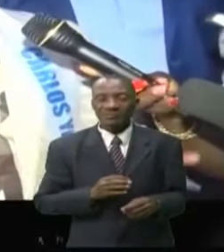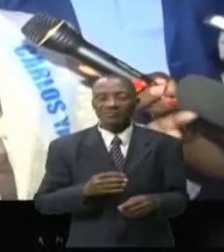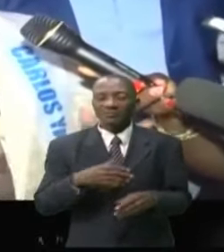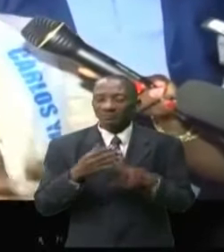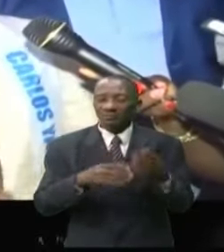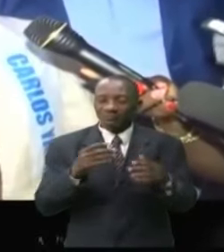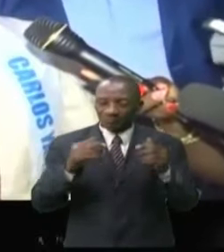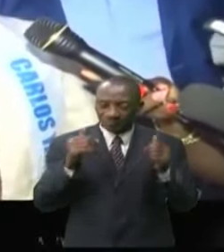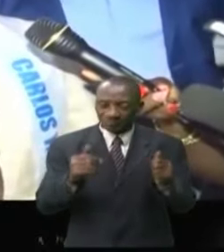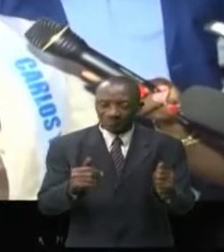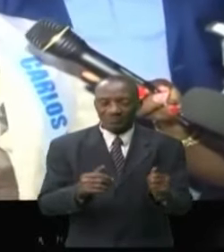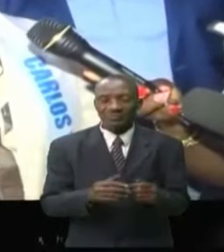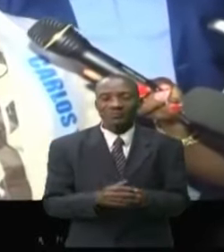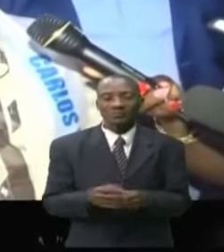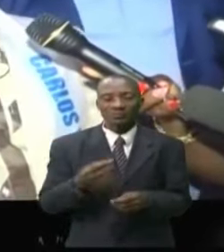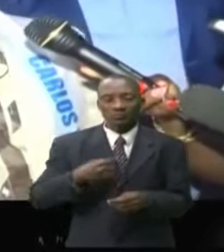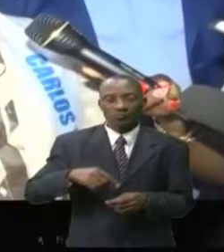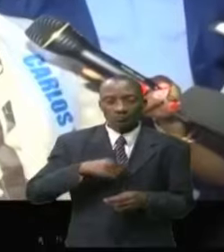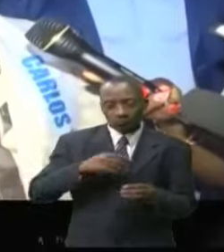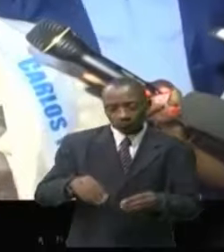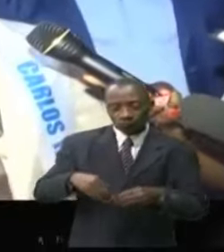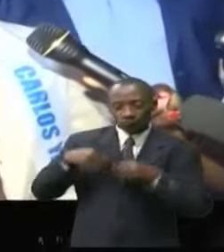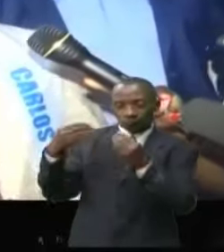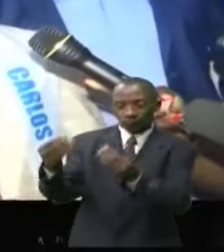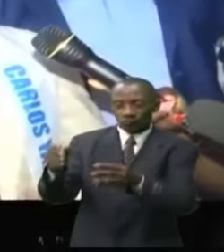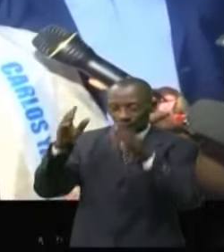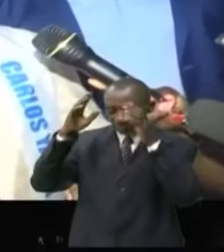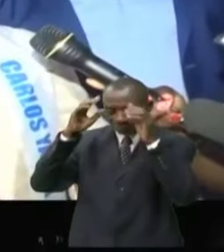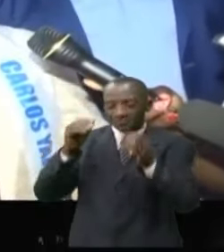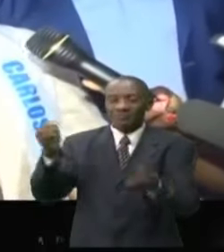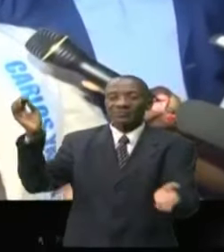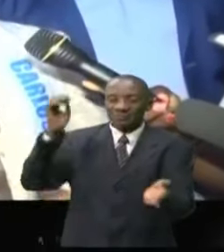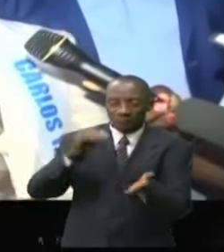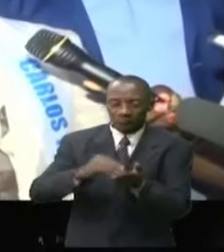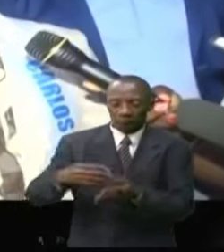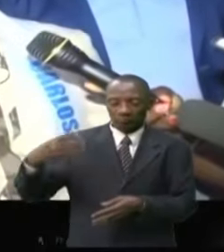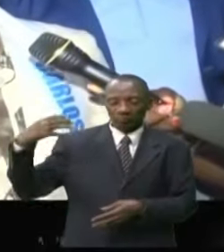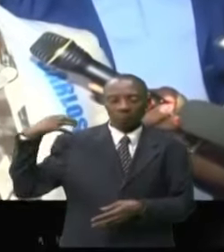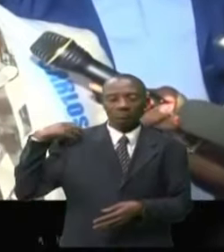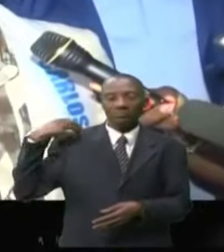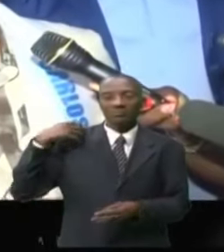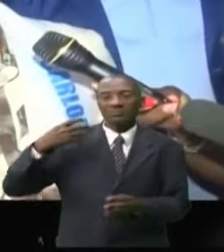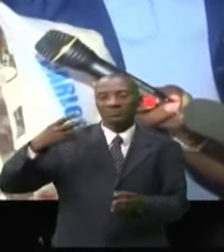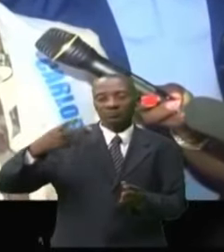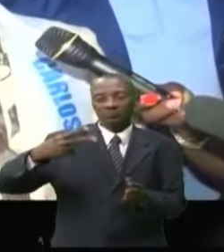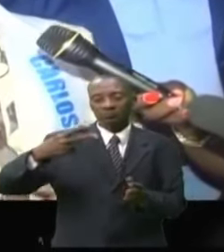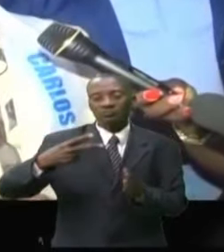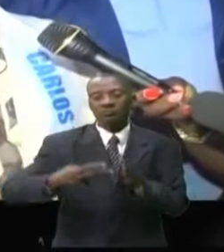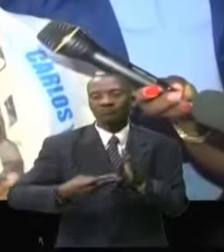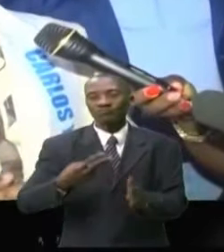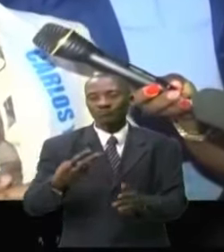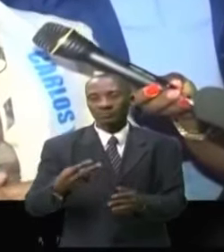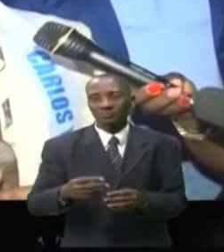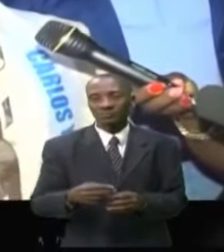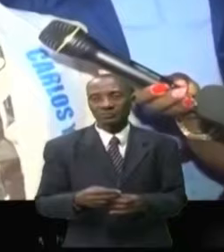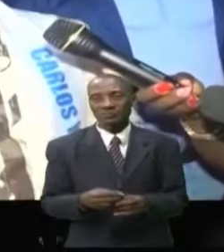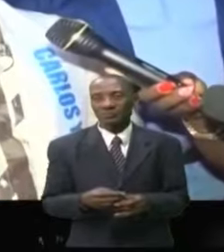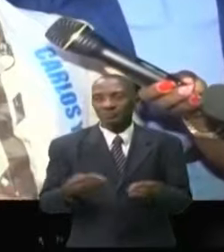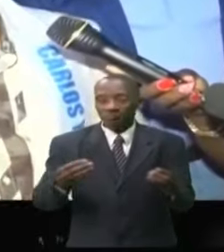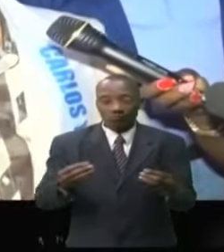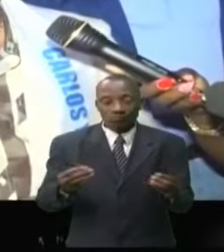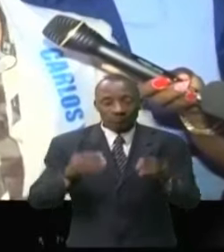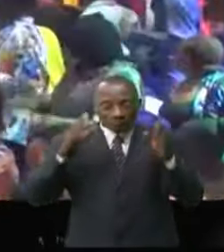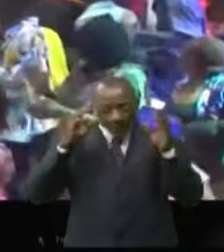l'amenons à donner à la population ce qu'ils ont besoin et accomplir bien sûr tout les projets sociaux qu'il a toujours